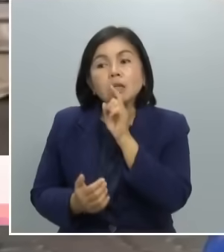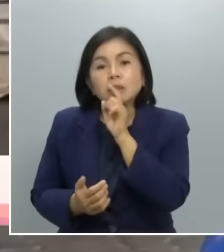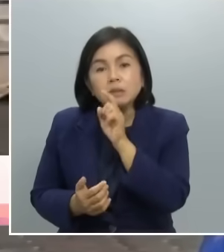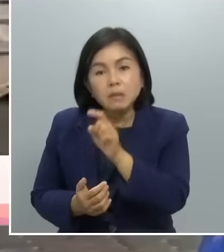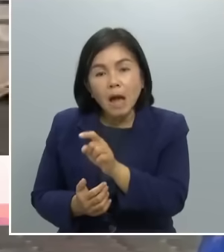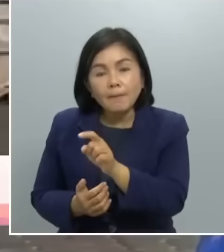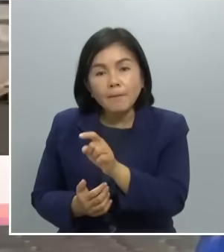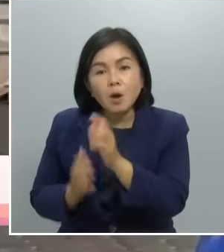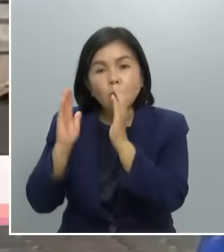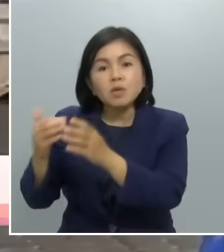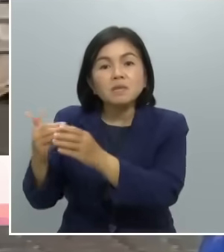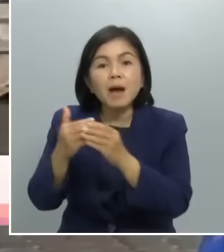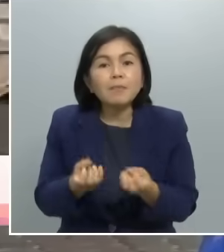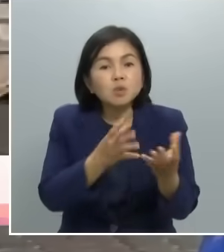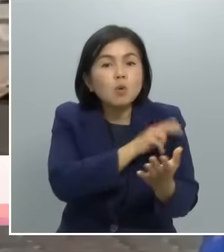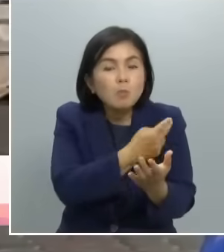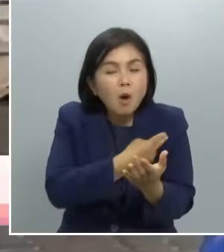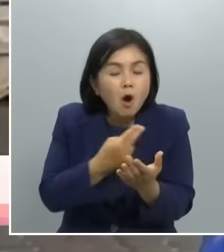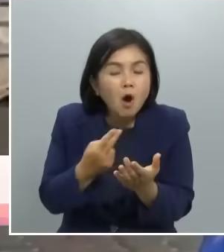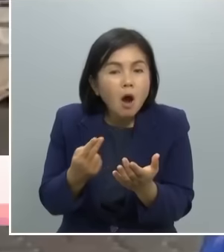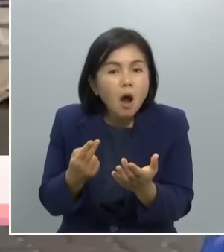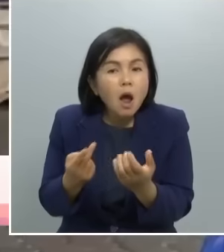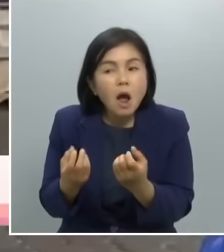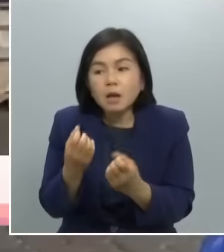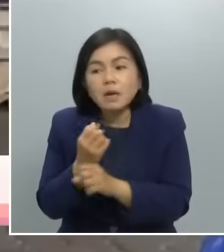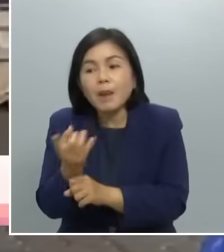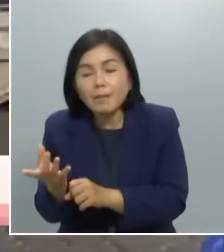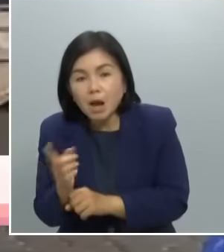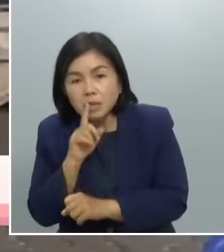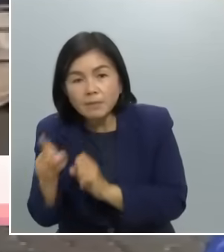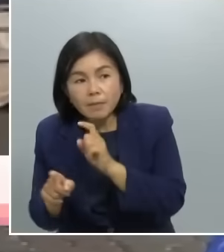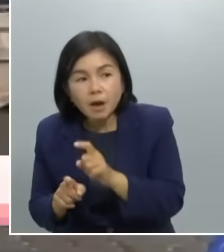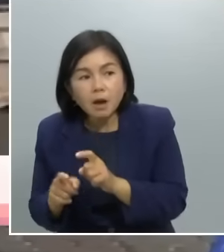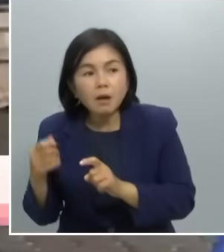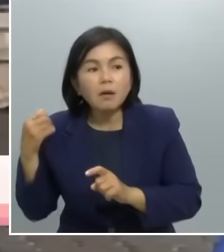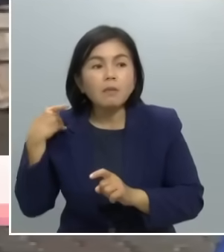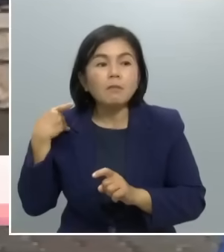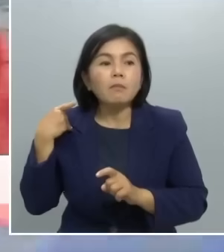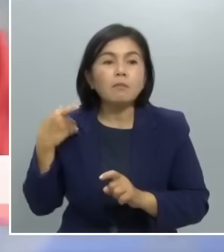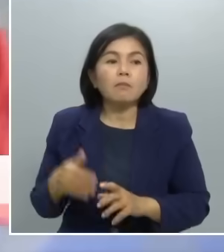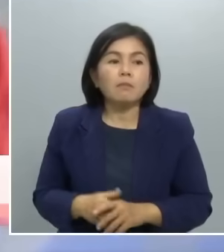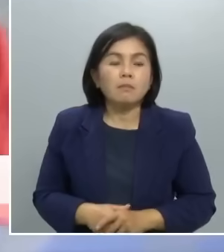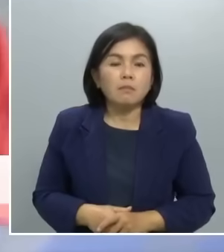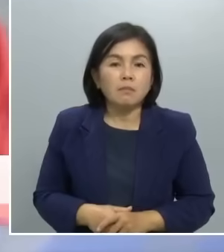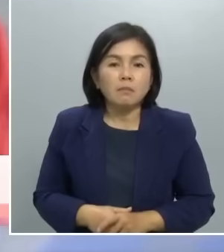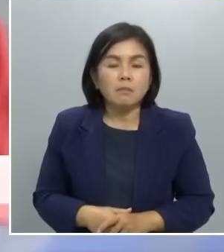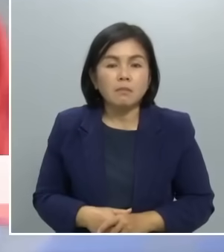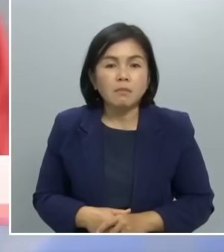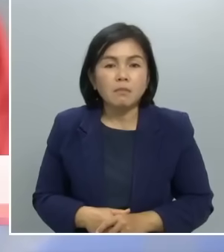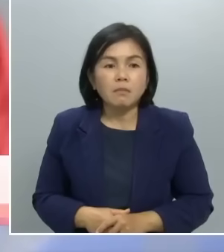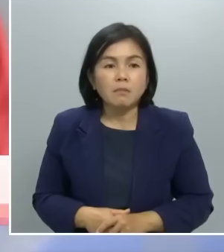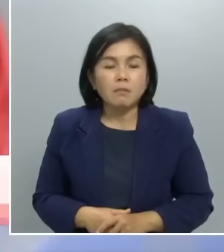ขาบอกว่าถามว่าให้อะไรน้องบ้างเขาบอกว่าวัดนู้นวัดนี้แล้วก็ส่งโรงพยาบาลเนาะแล้วก็ไม่